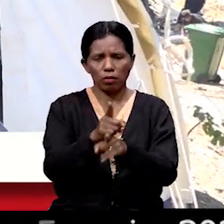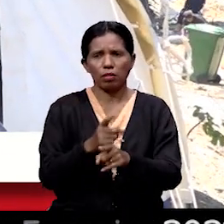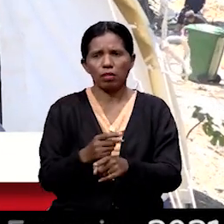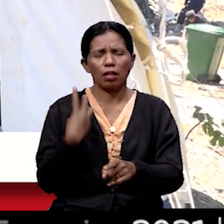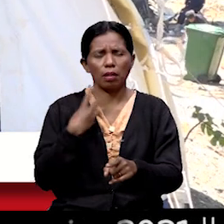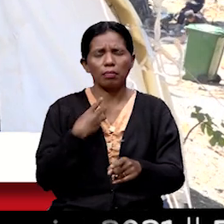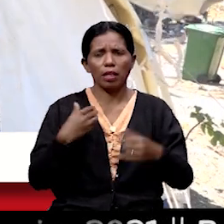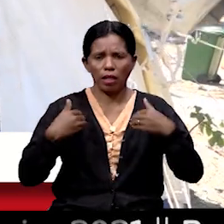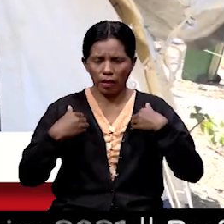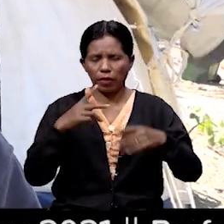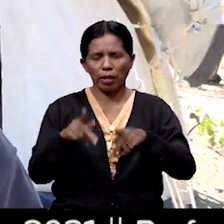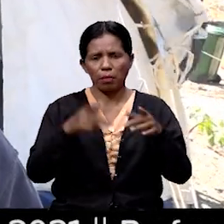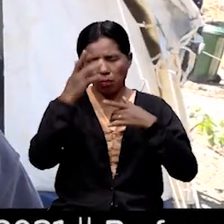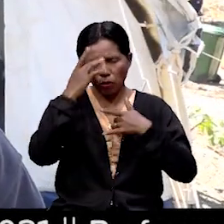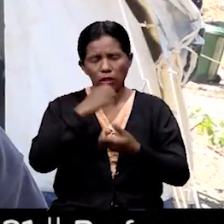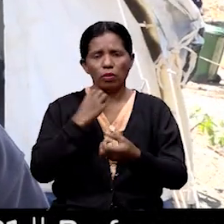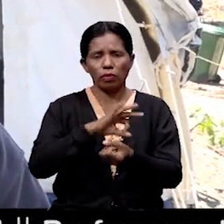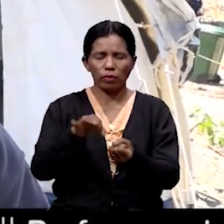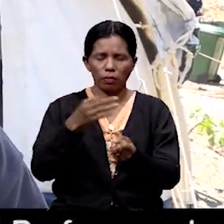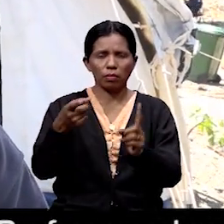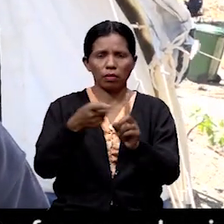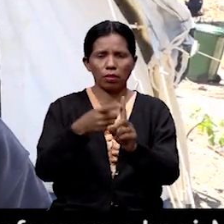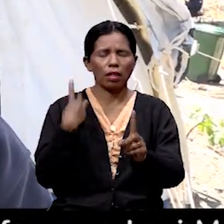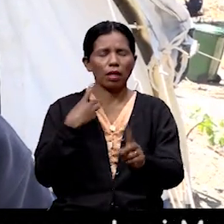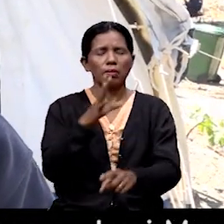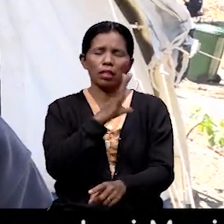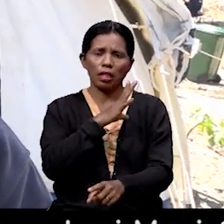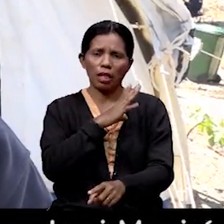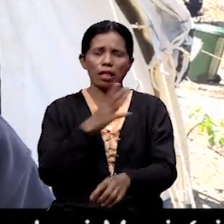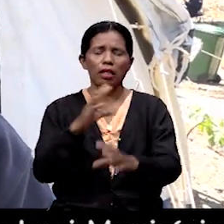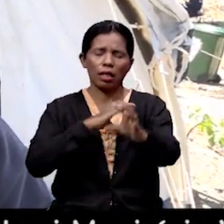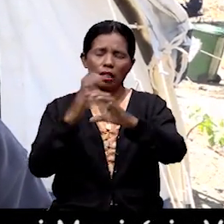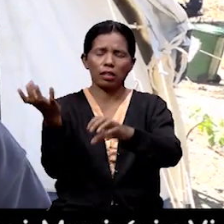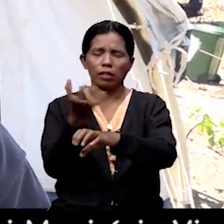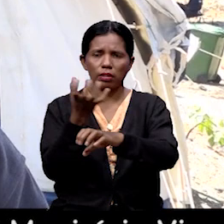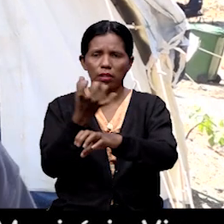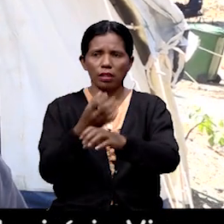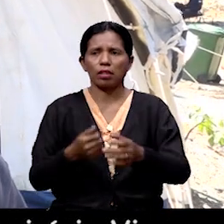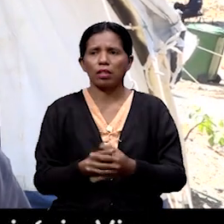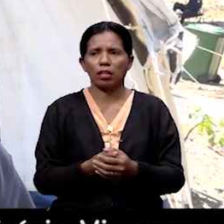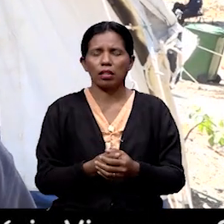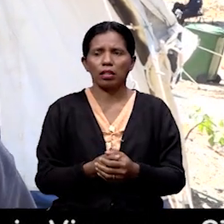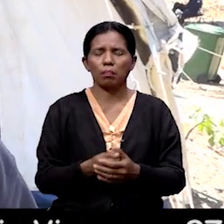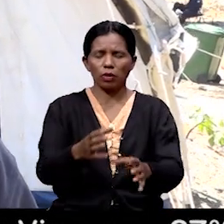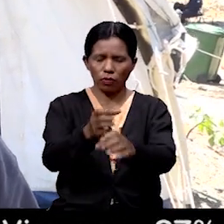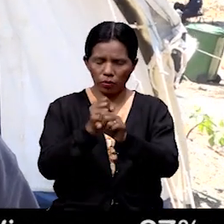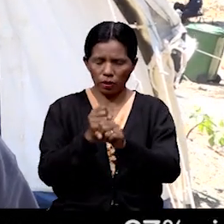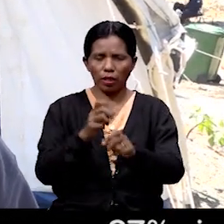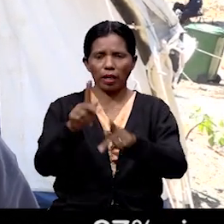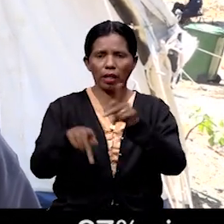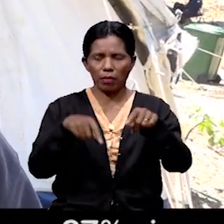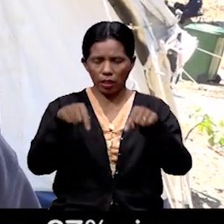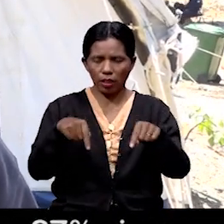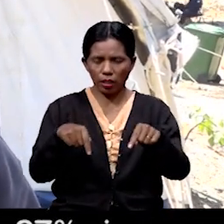am hein hetam positif to rasa darum am hein amulas tamba pula ema barak di lara at mai futi det em hene darum